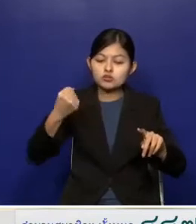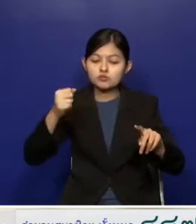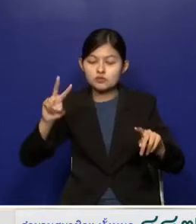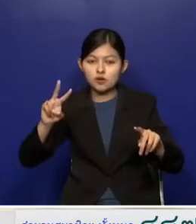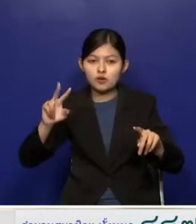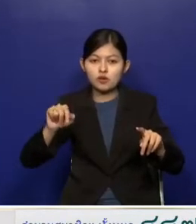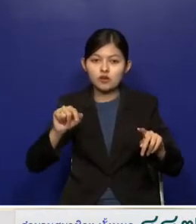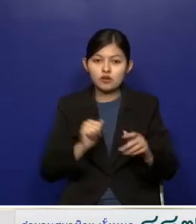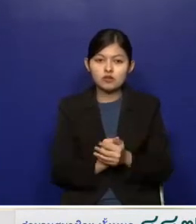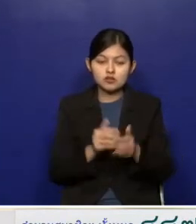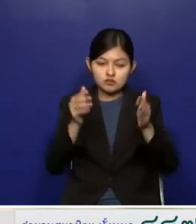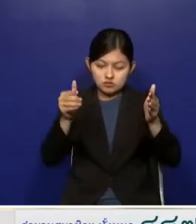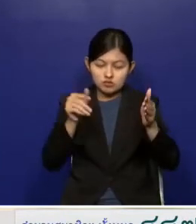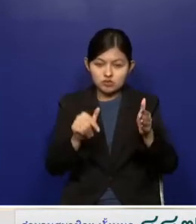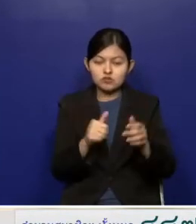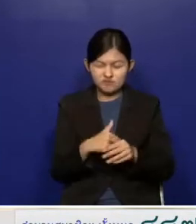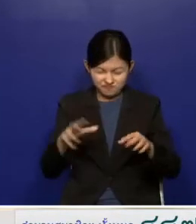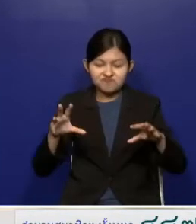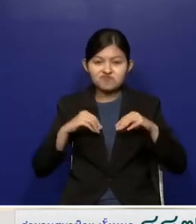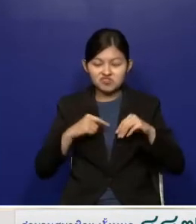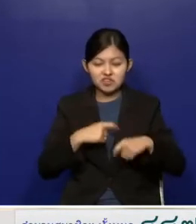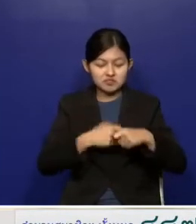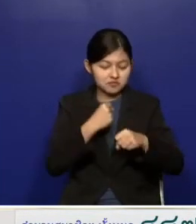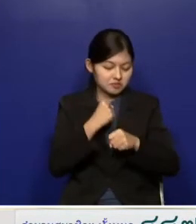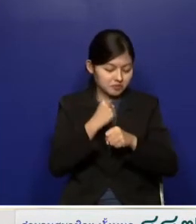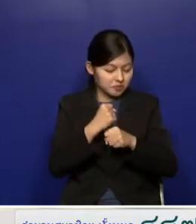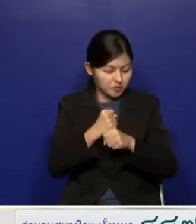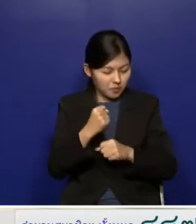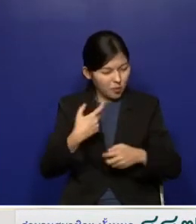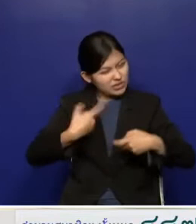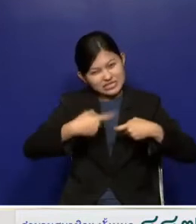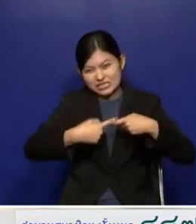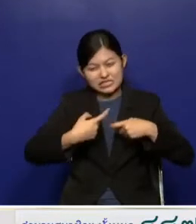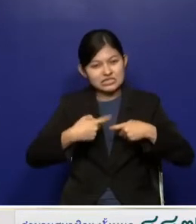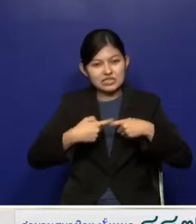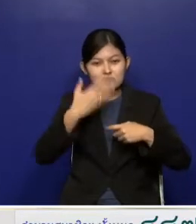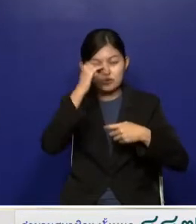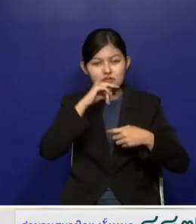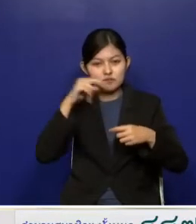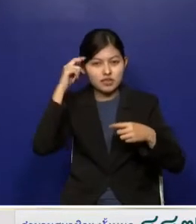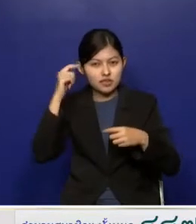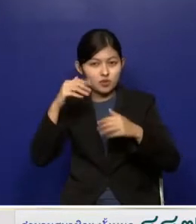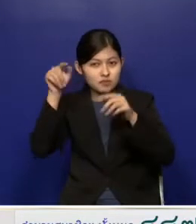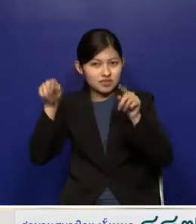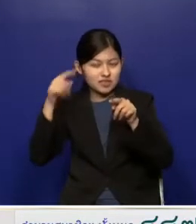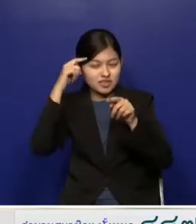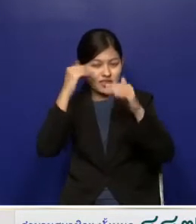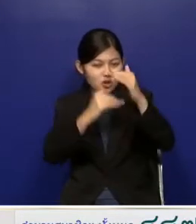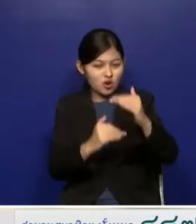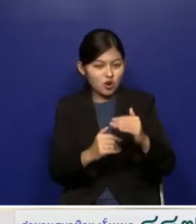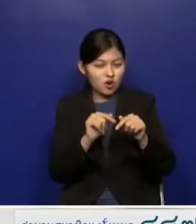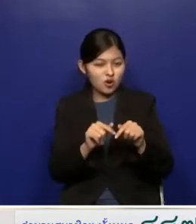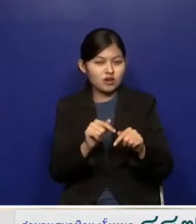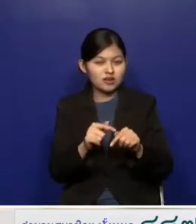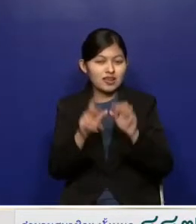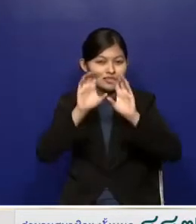ซึ่ต้ยอมรบครธรรมธานครับวาดำเนินกไดความยากลำบากมากเพรายมีกรอบแวคิดทัศนาคติของระบบรชการเดิ